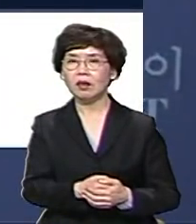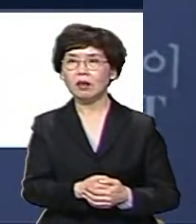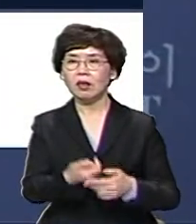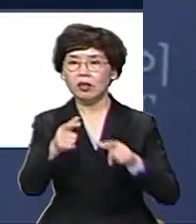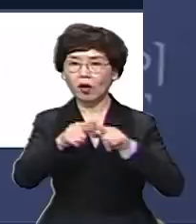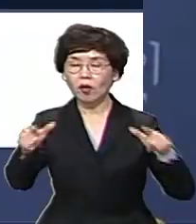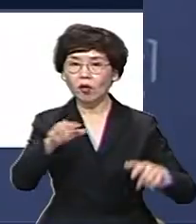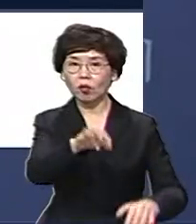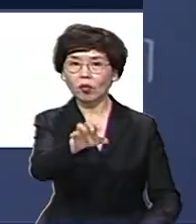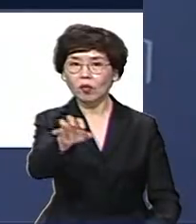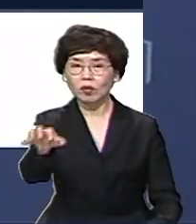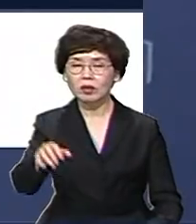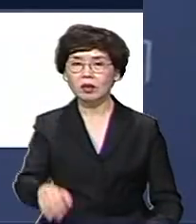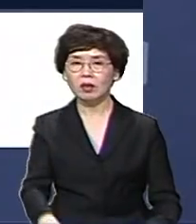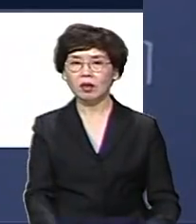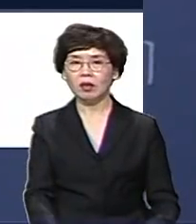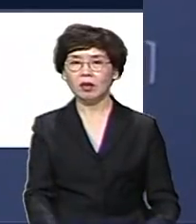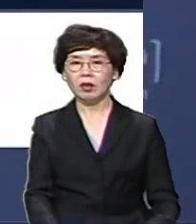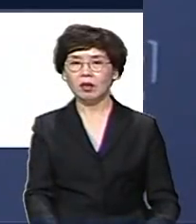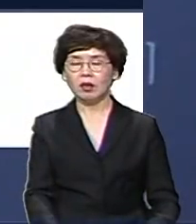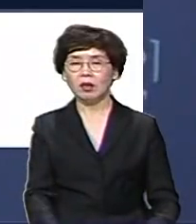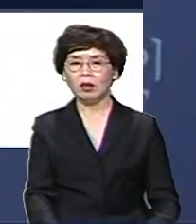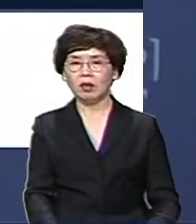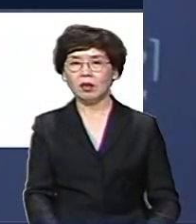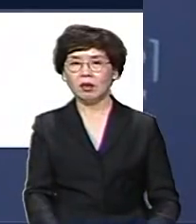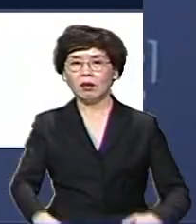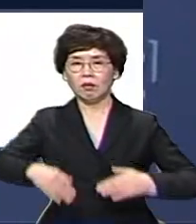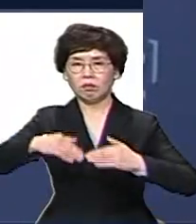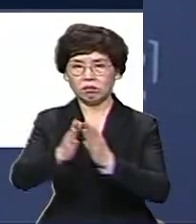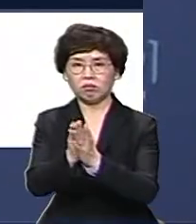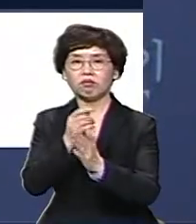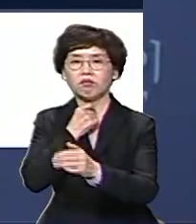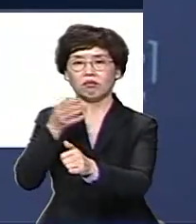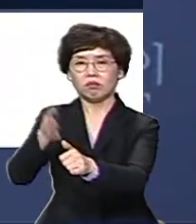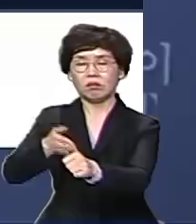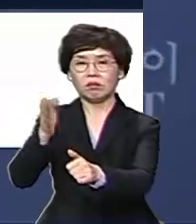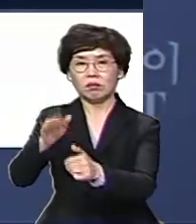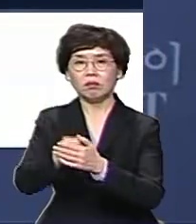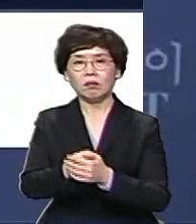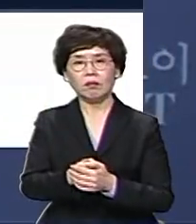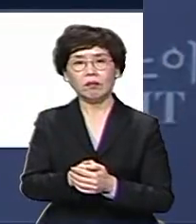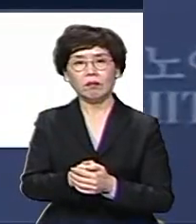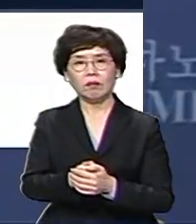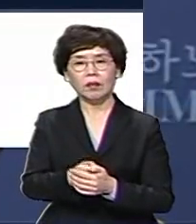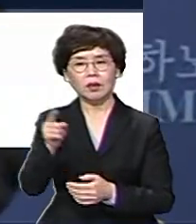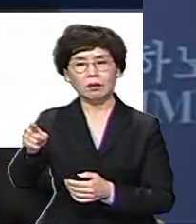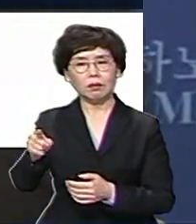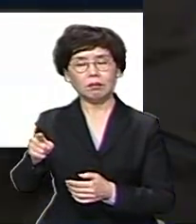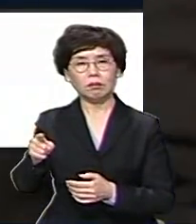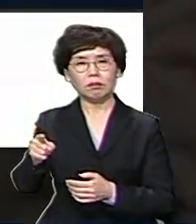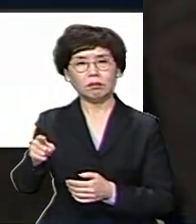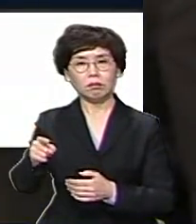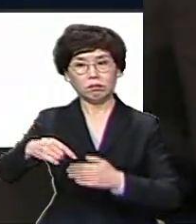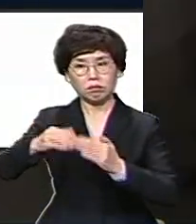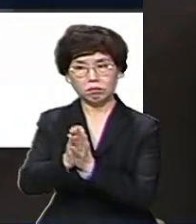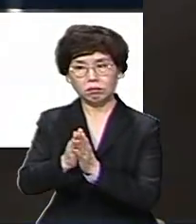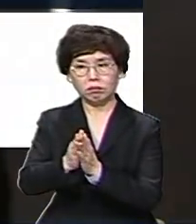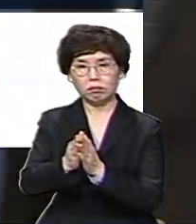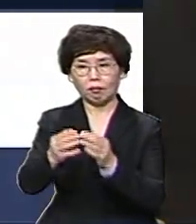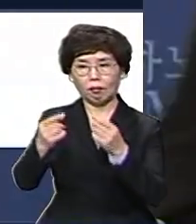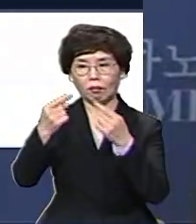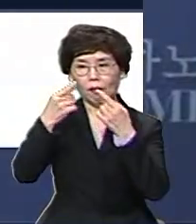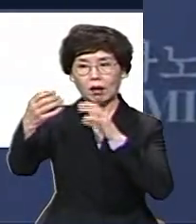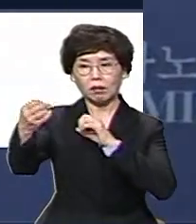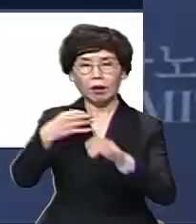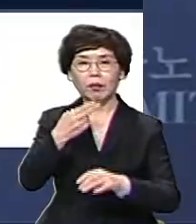시설을 완전히 없애라라는 요구를 했고 또한 거기 남아있는 핵무기라든가 또 여러 가지